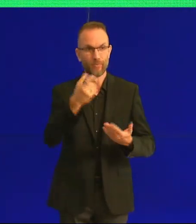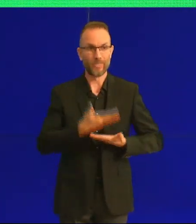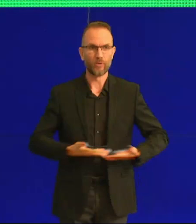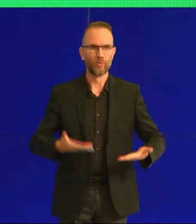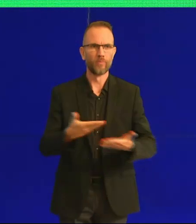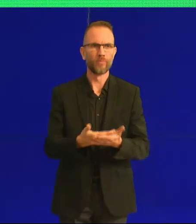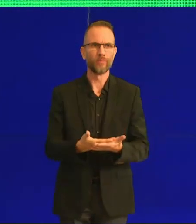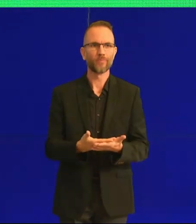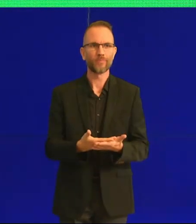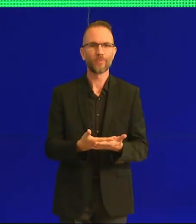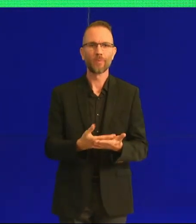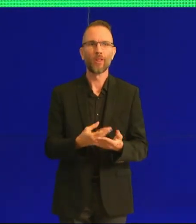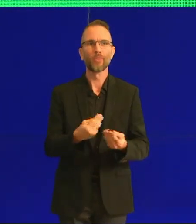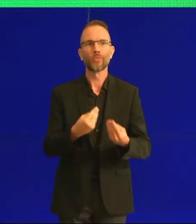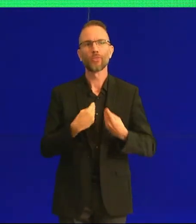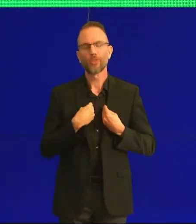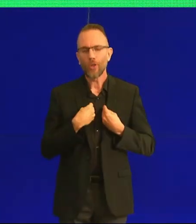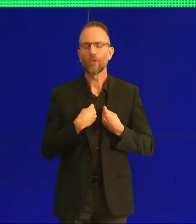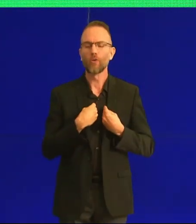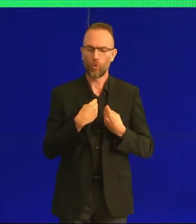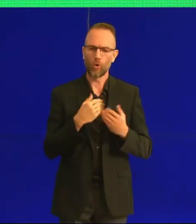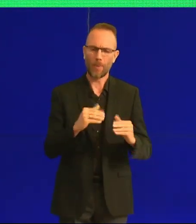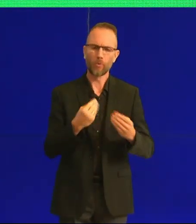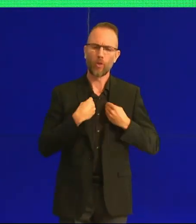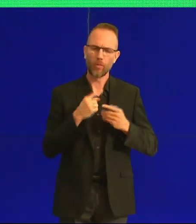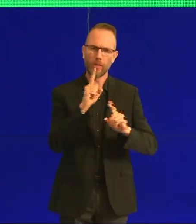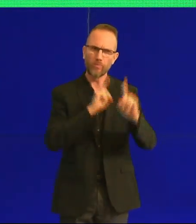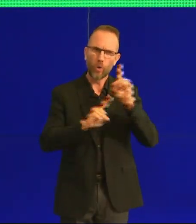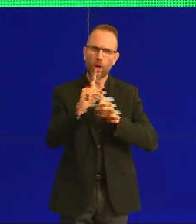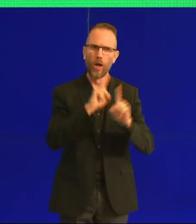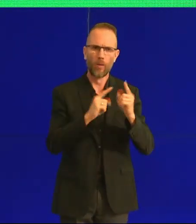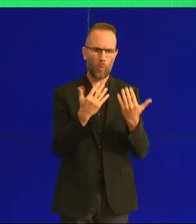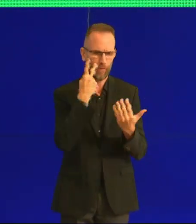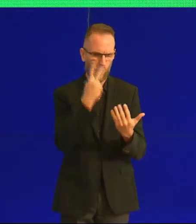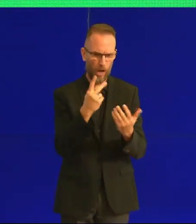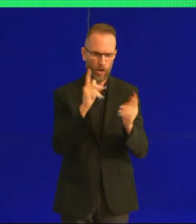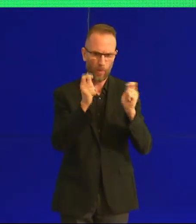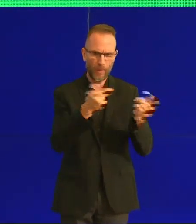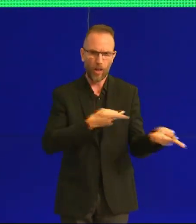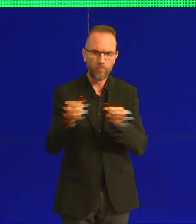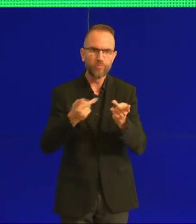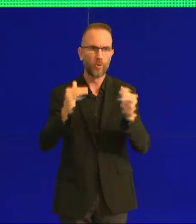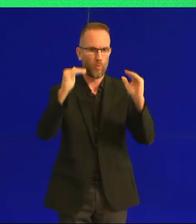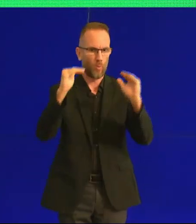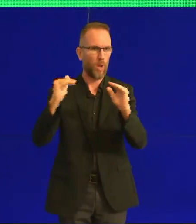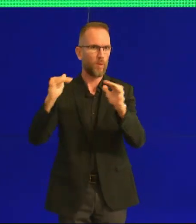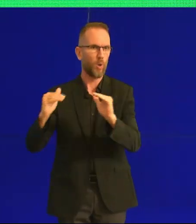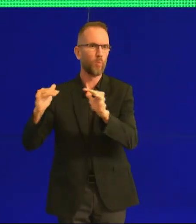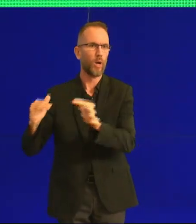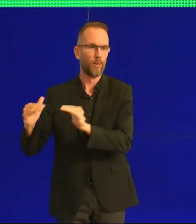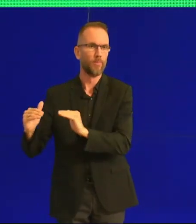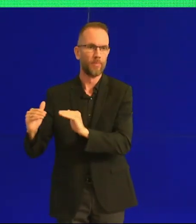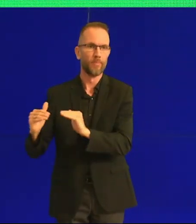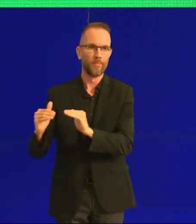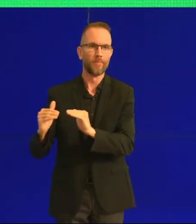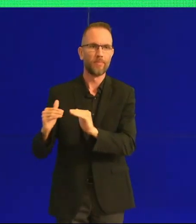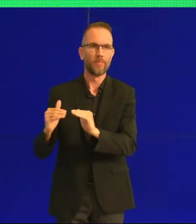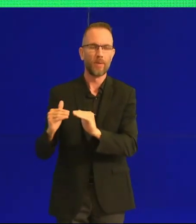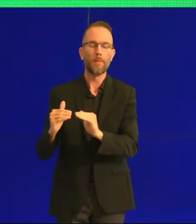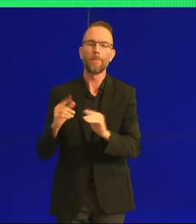qui diminue petit à petit mais vous l'entendez la voie des experts est aussi très prudente et